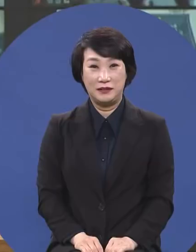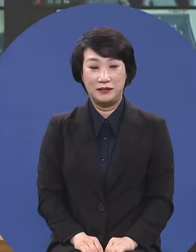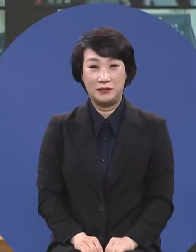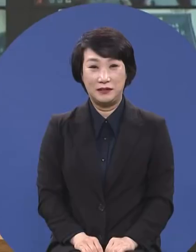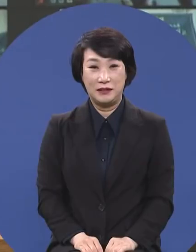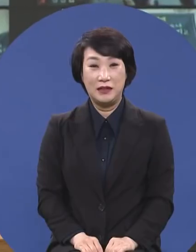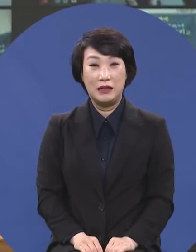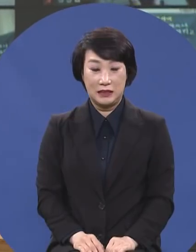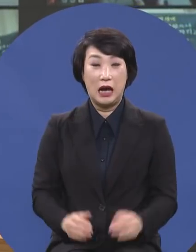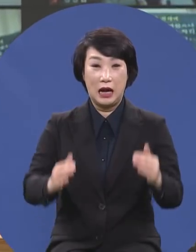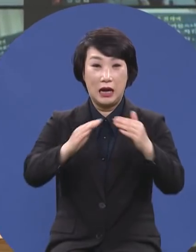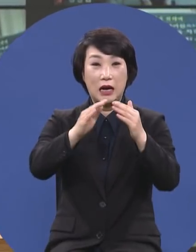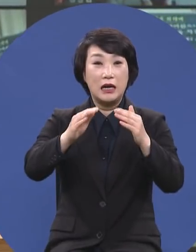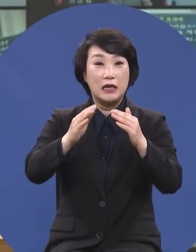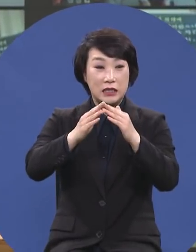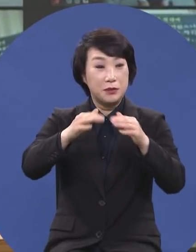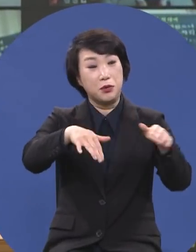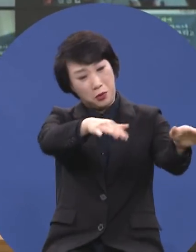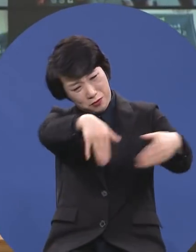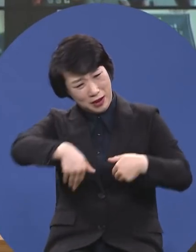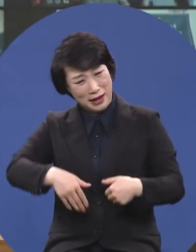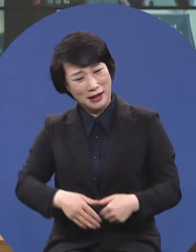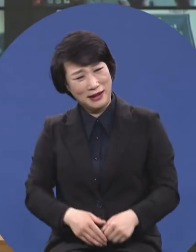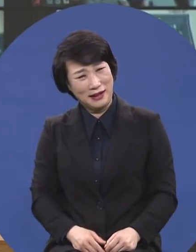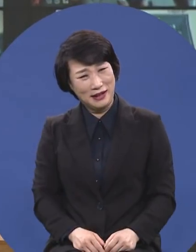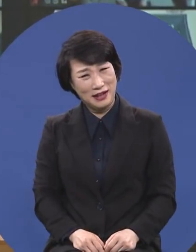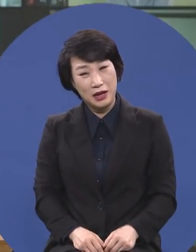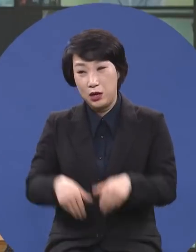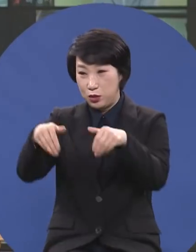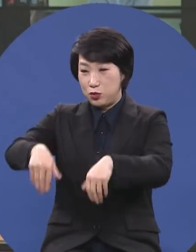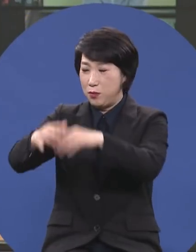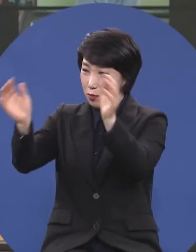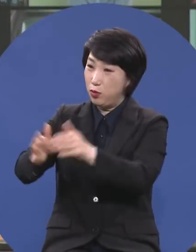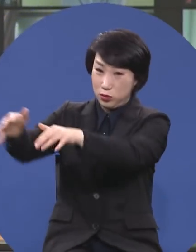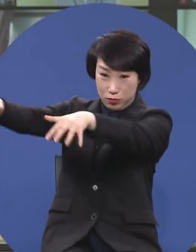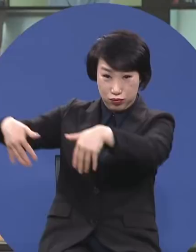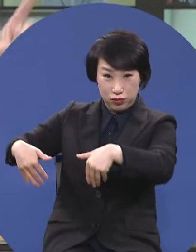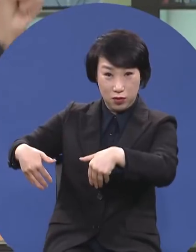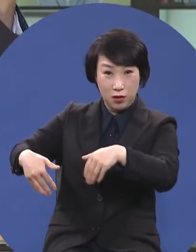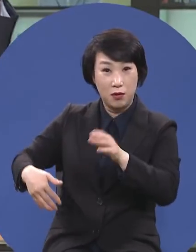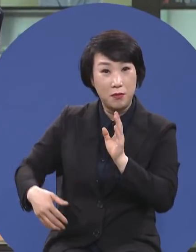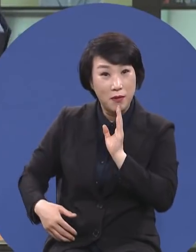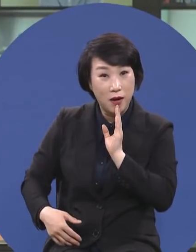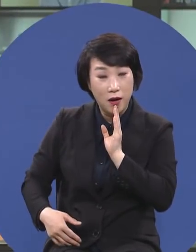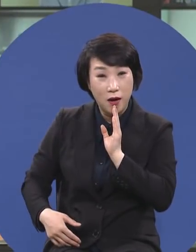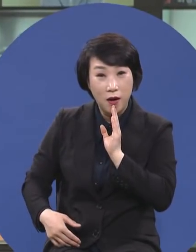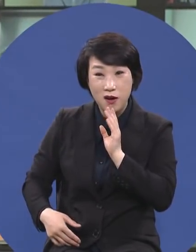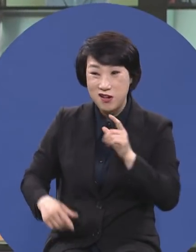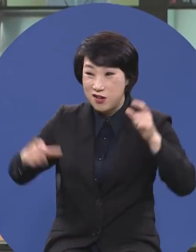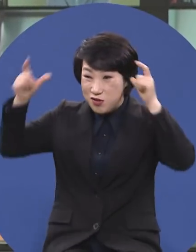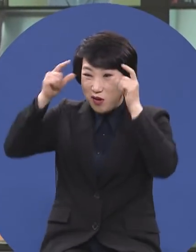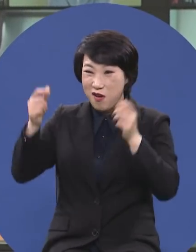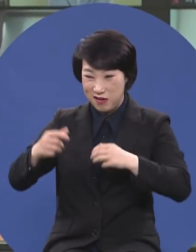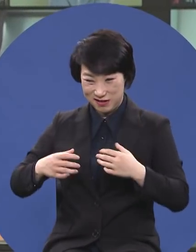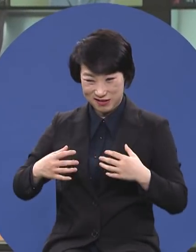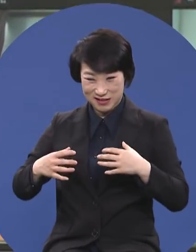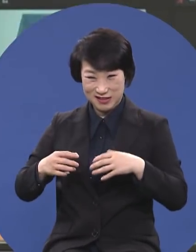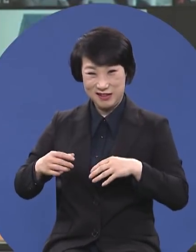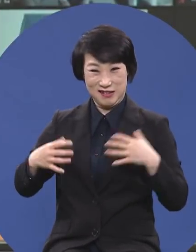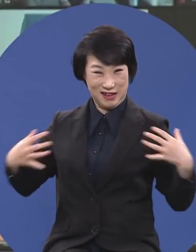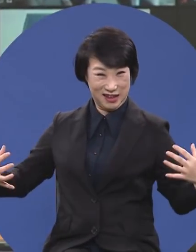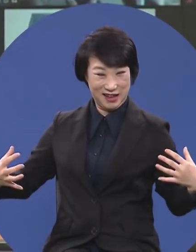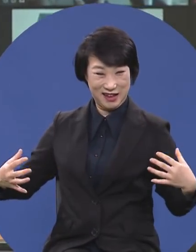집 안으로 들인 다음 종들을 부릅니다. 살진 송아지를 잡아.